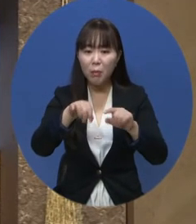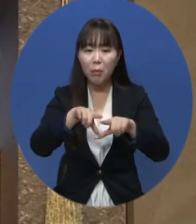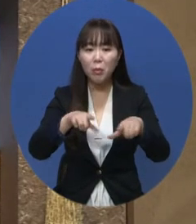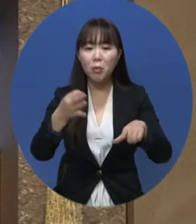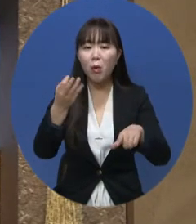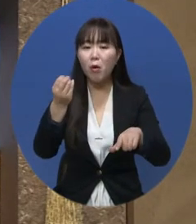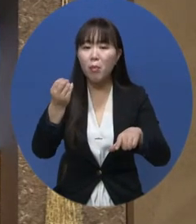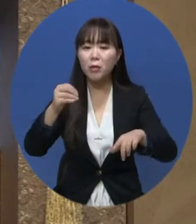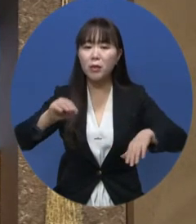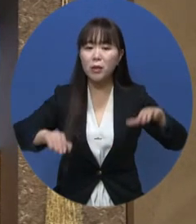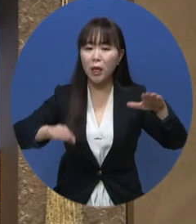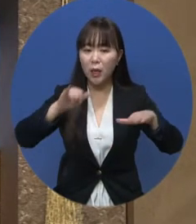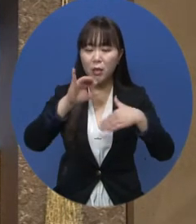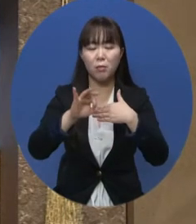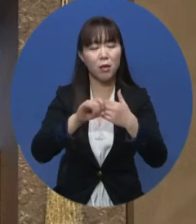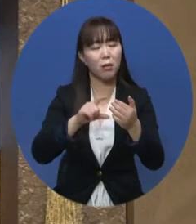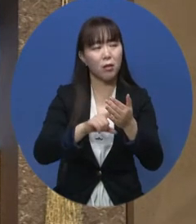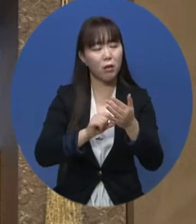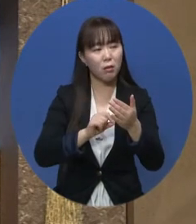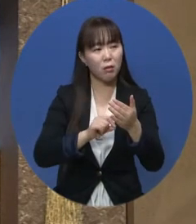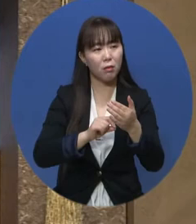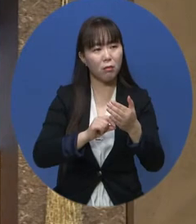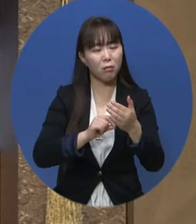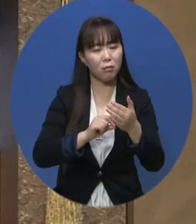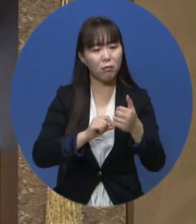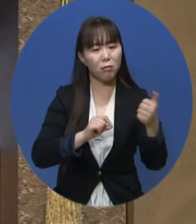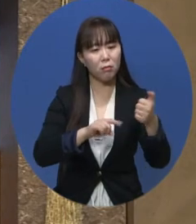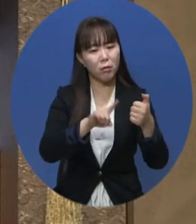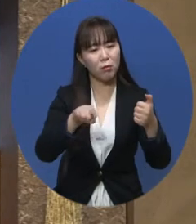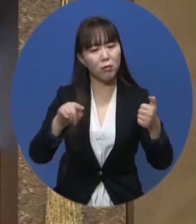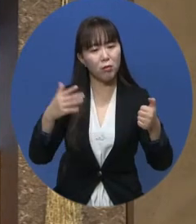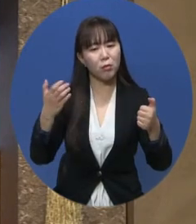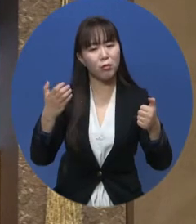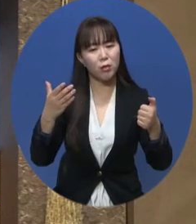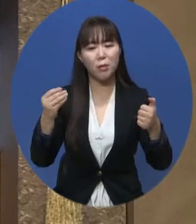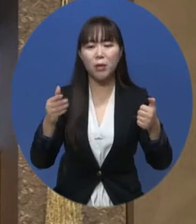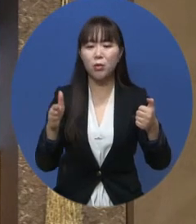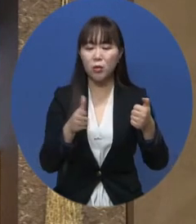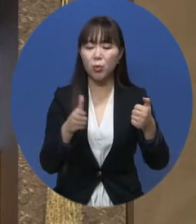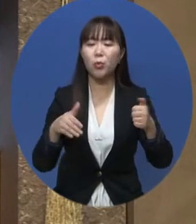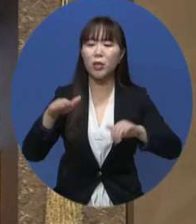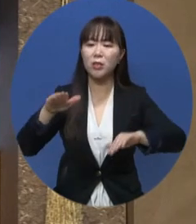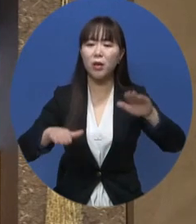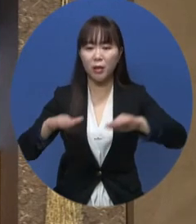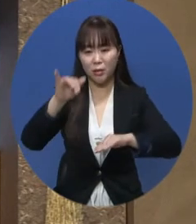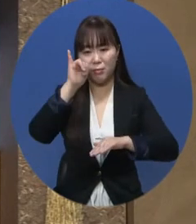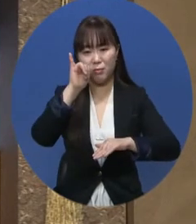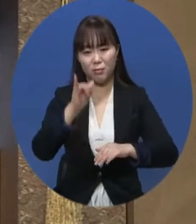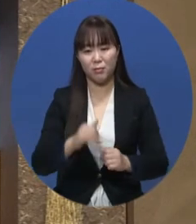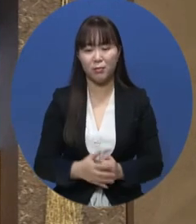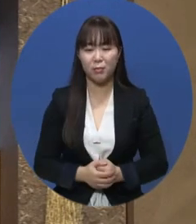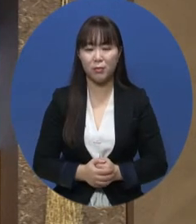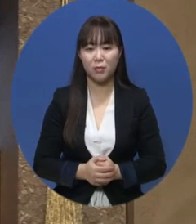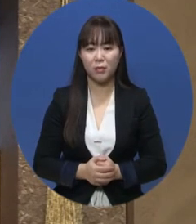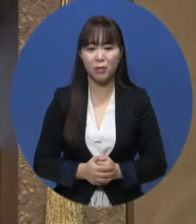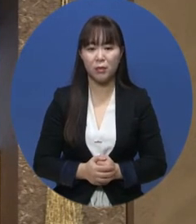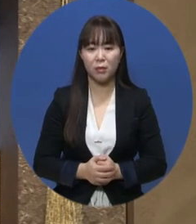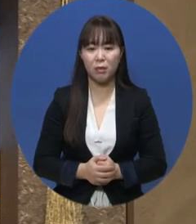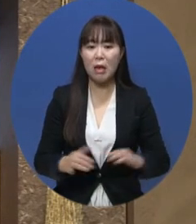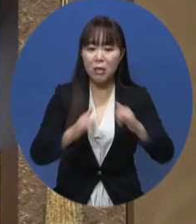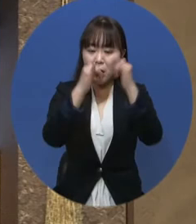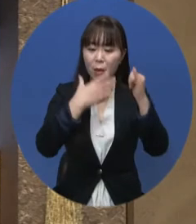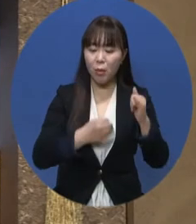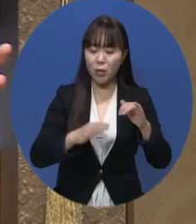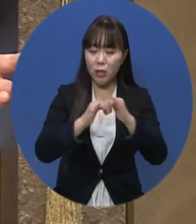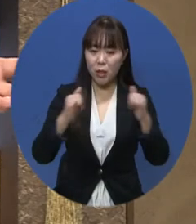얼마 정도까지 차이가 나냐면 한 50만 원에서 한 90만 원 정도 차이가 납니다. 같은 사회복지사인데